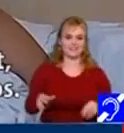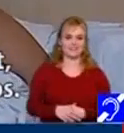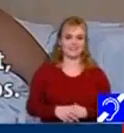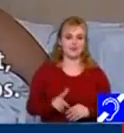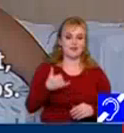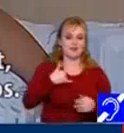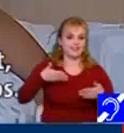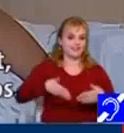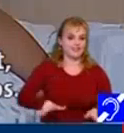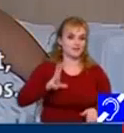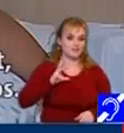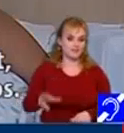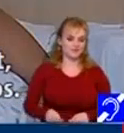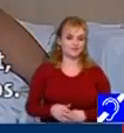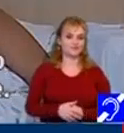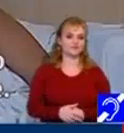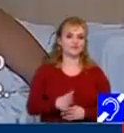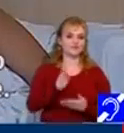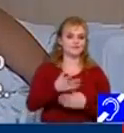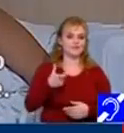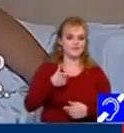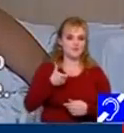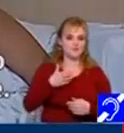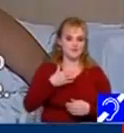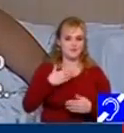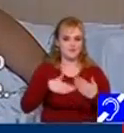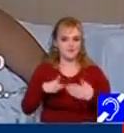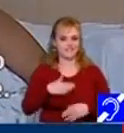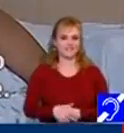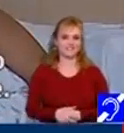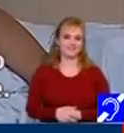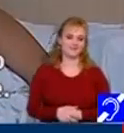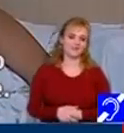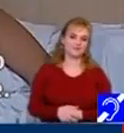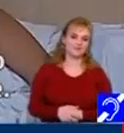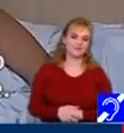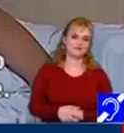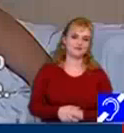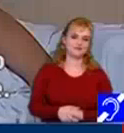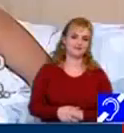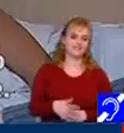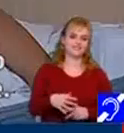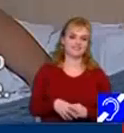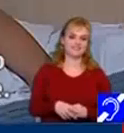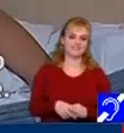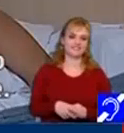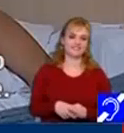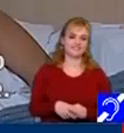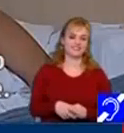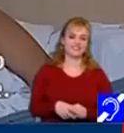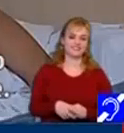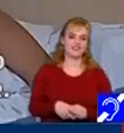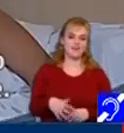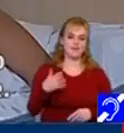самый радостный, потому что родилась дочка. Я очень доволен. Рад. Сейчас я буду, как